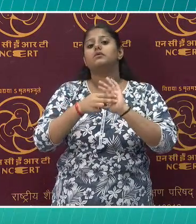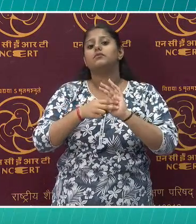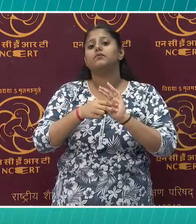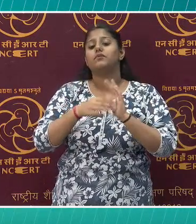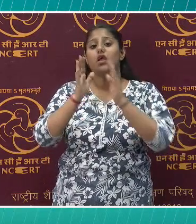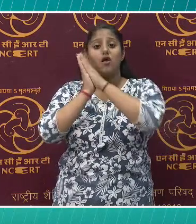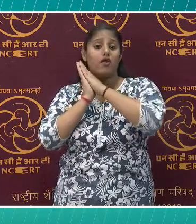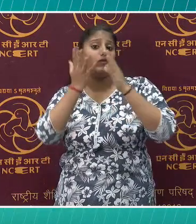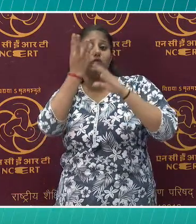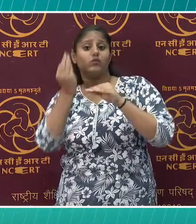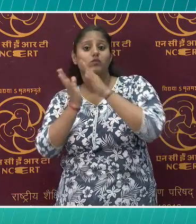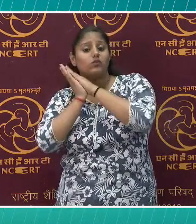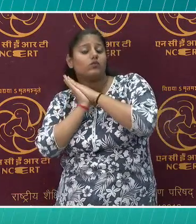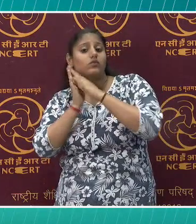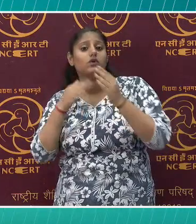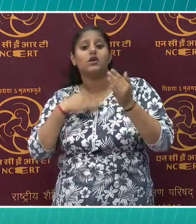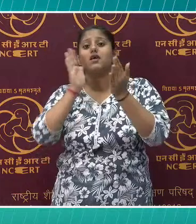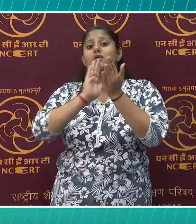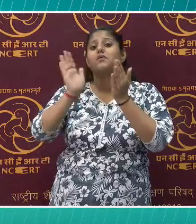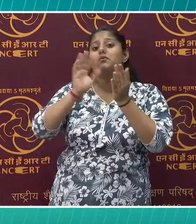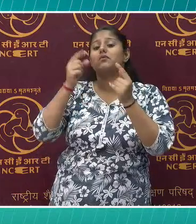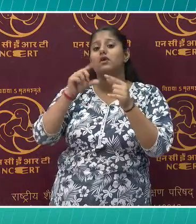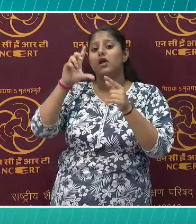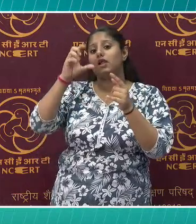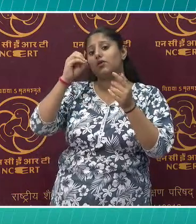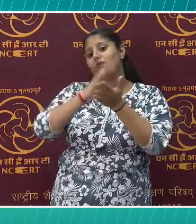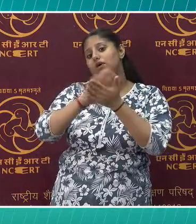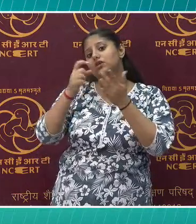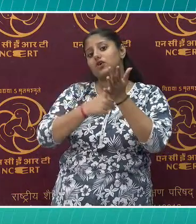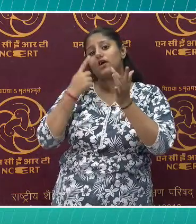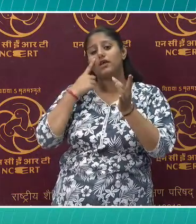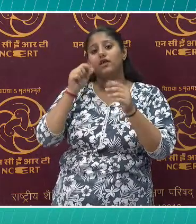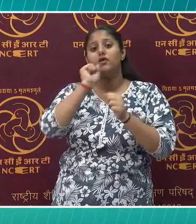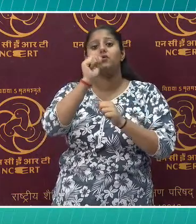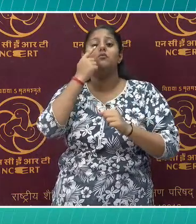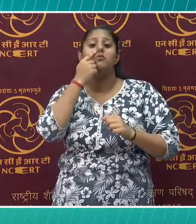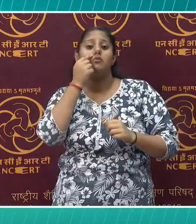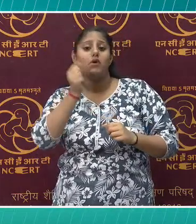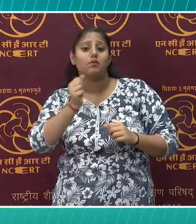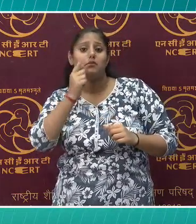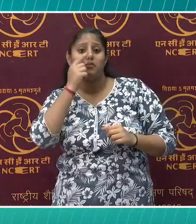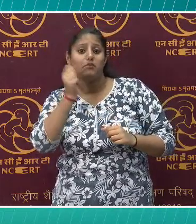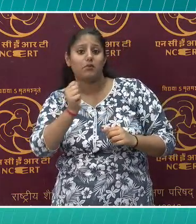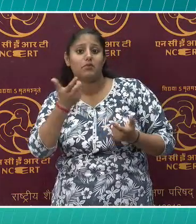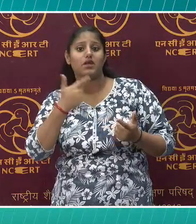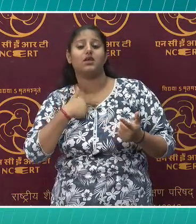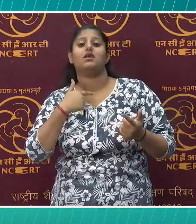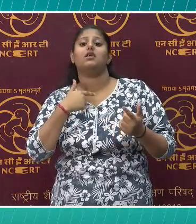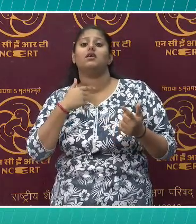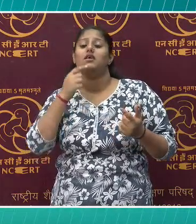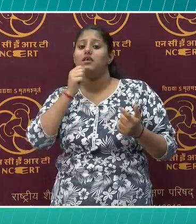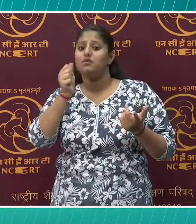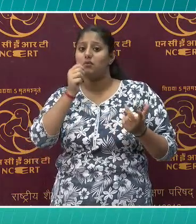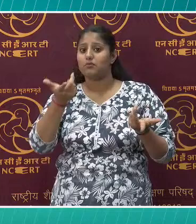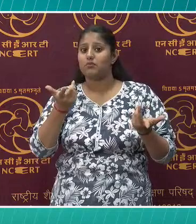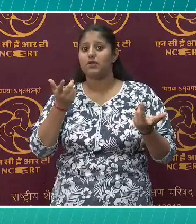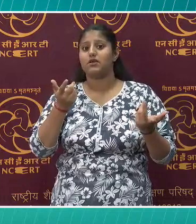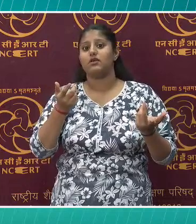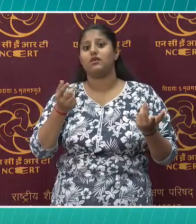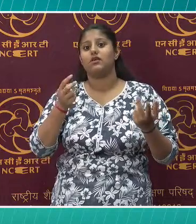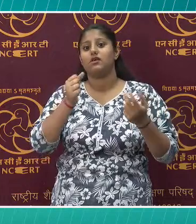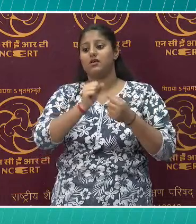हाँ, वो भी एक that is music. Your grandmothers, humming a lullaby, your mother, or you hum